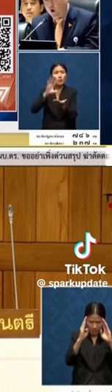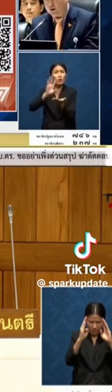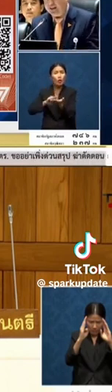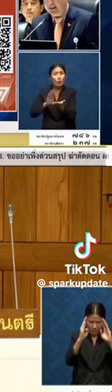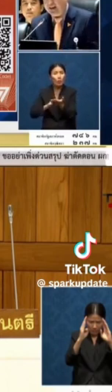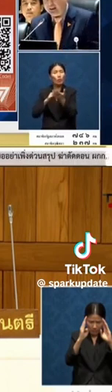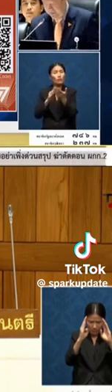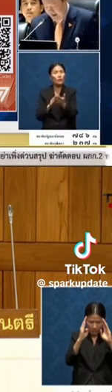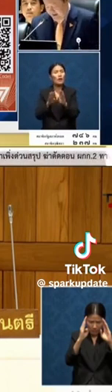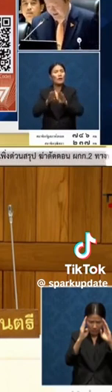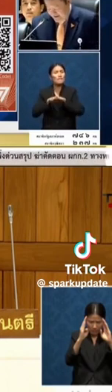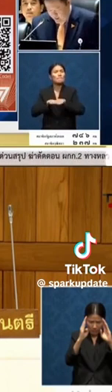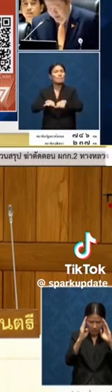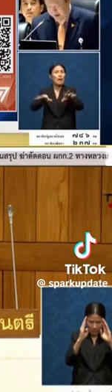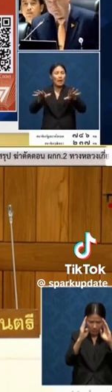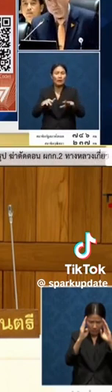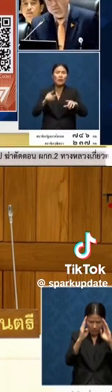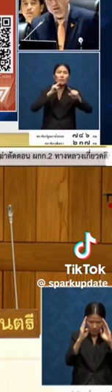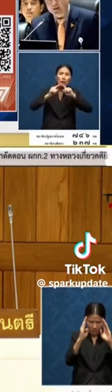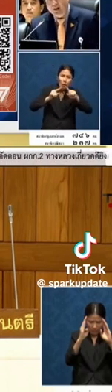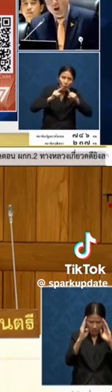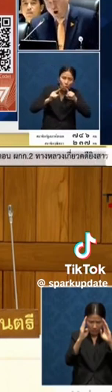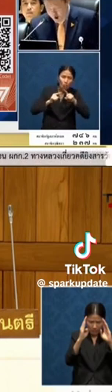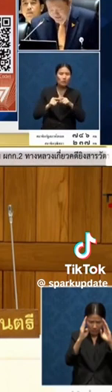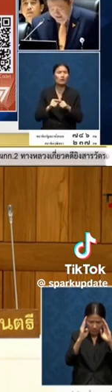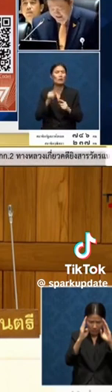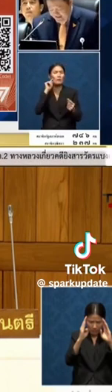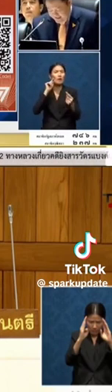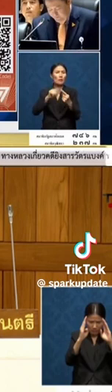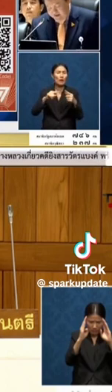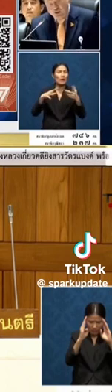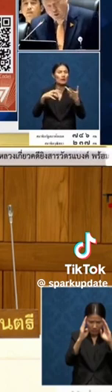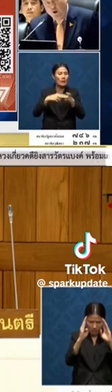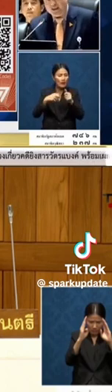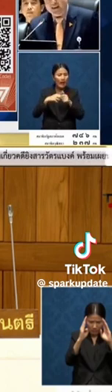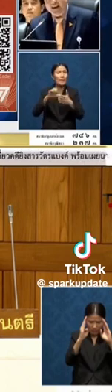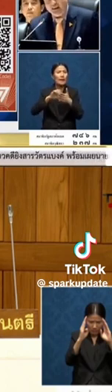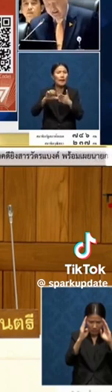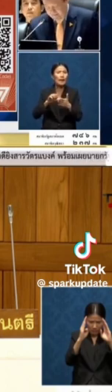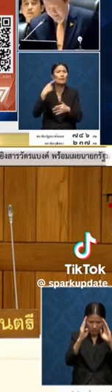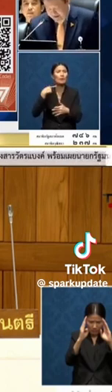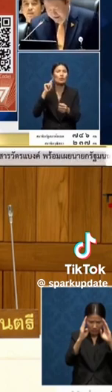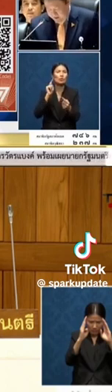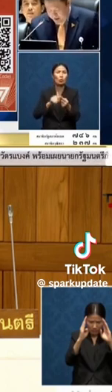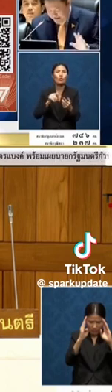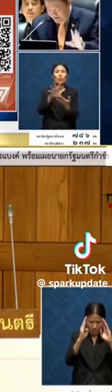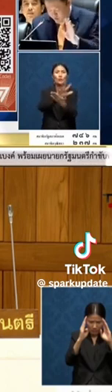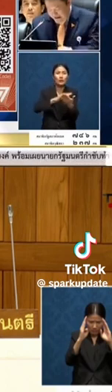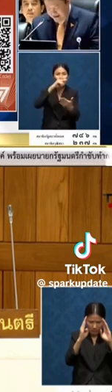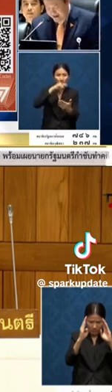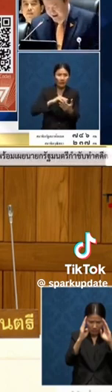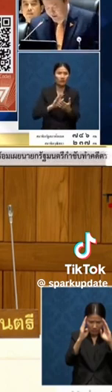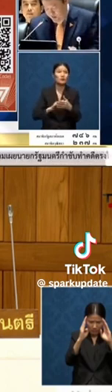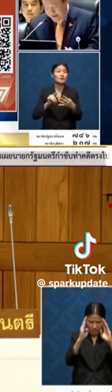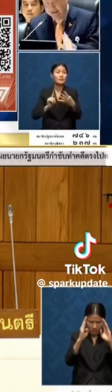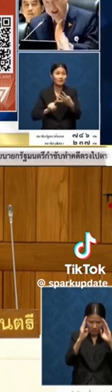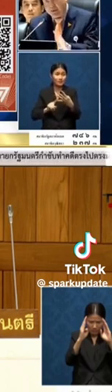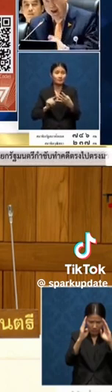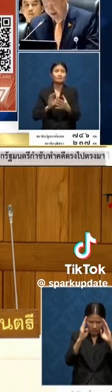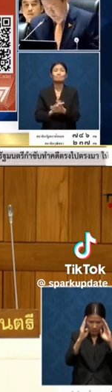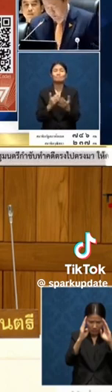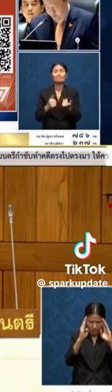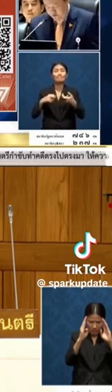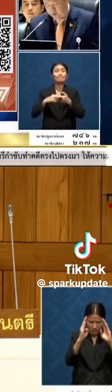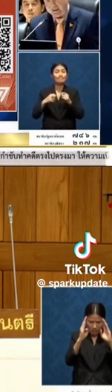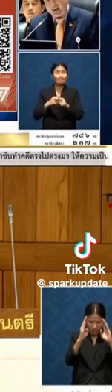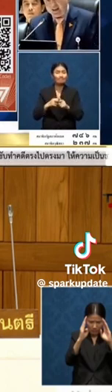างออกที่ดีให้กับประเทศดีกว่าครับข้อที่4นี่ท่านต้องไปดูให้ดีเลยคือเราเห็นตรงกันนะว่าอยากจะแก้ปัญหา